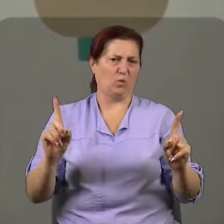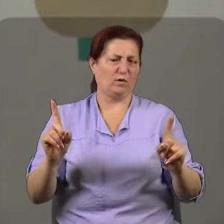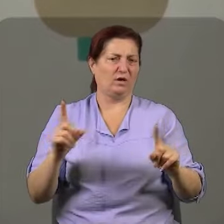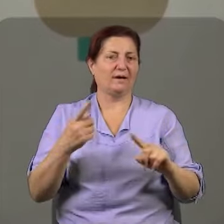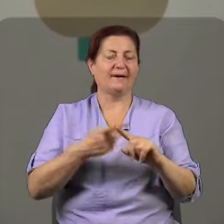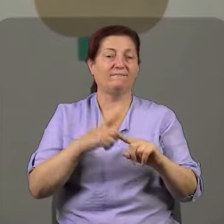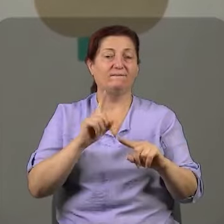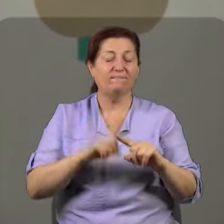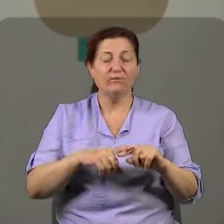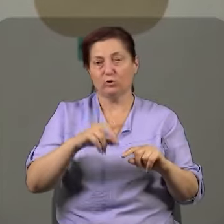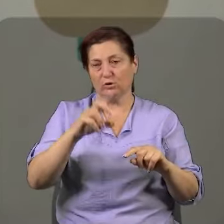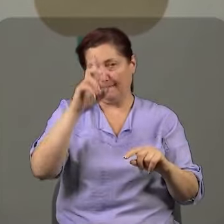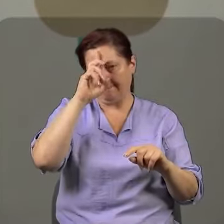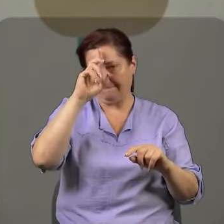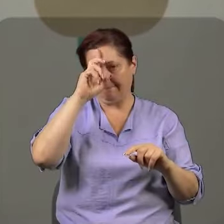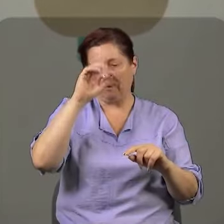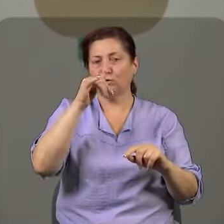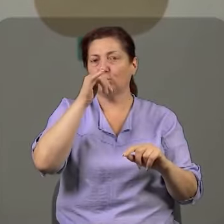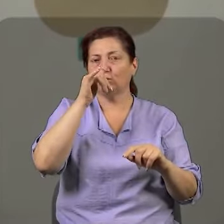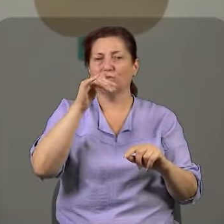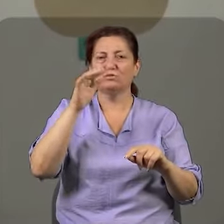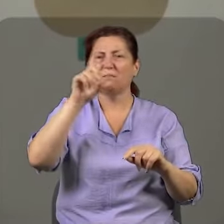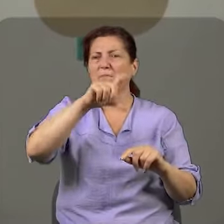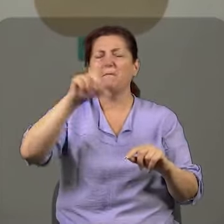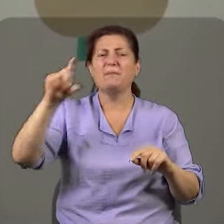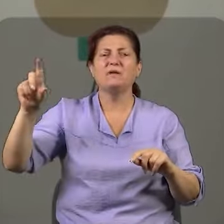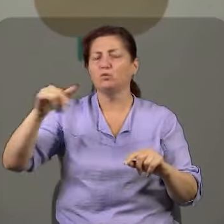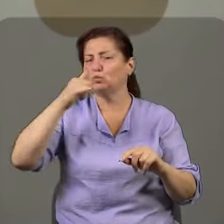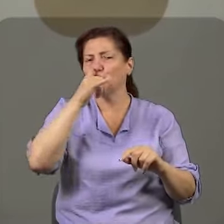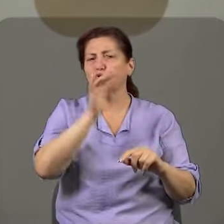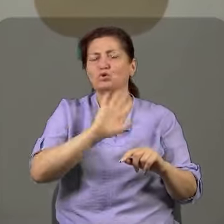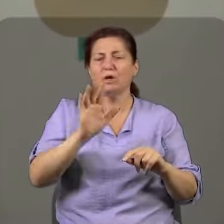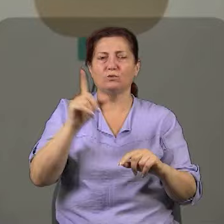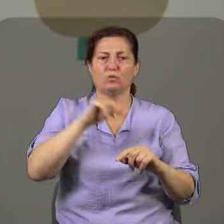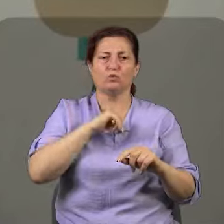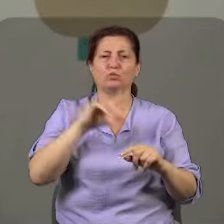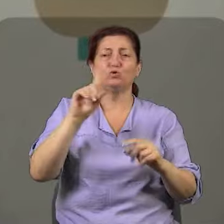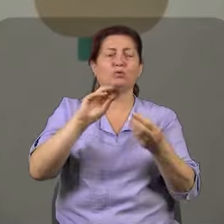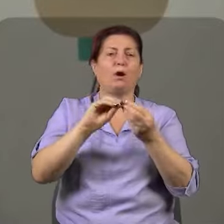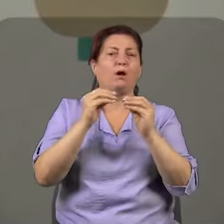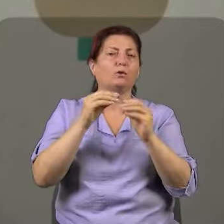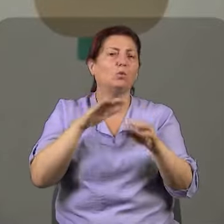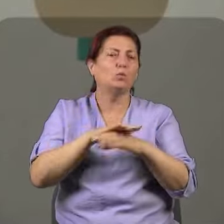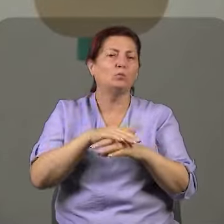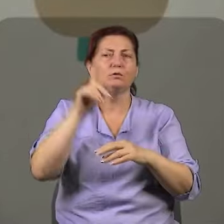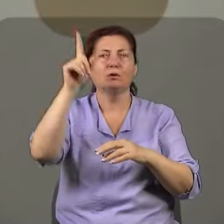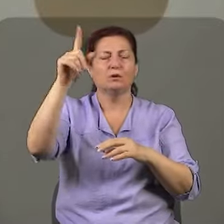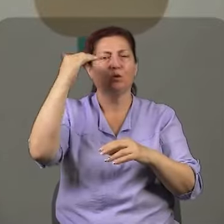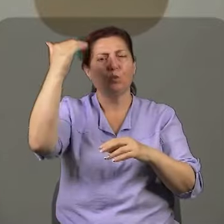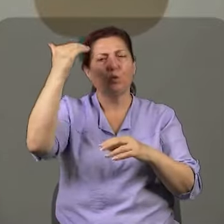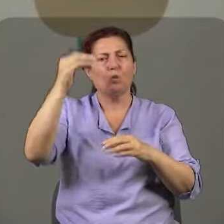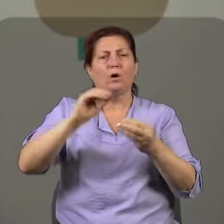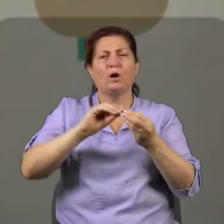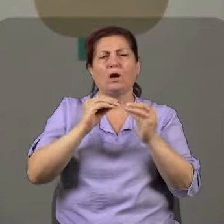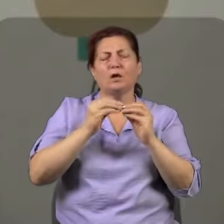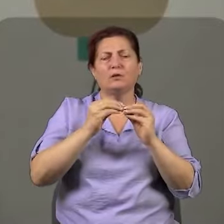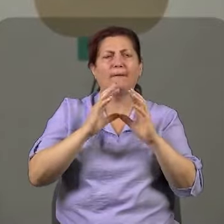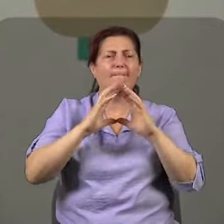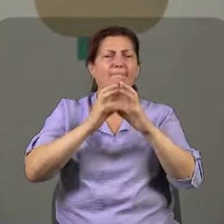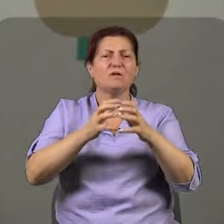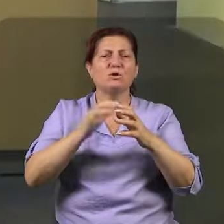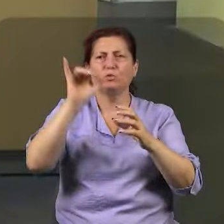որտեվ բնակչությունով չես կարող մենակ չափել, հա, դու պետք է համատես, ասենք, ինչ խնդիրներ պետք լուծել։ Բեռլինը չունի արտաքին անվտանգային խնդիրներ միջազգային